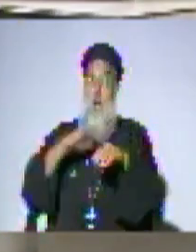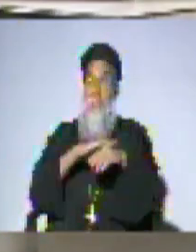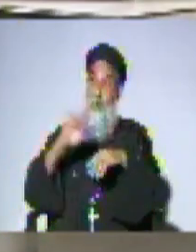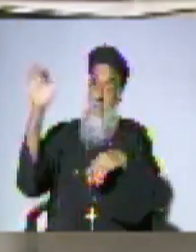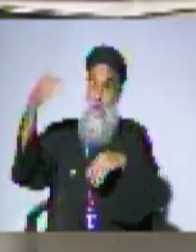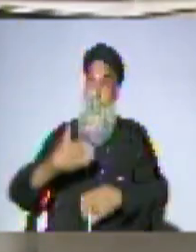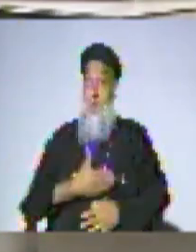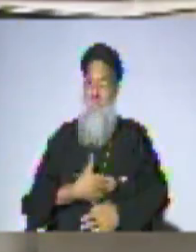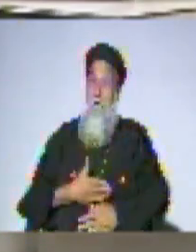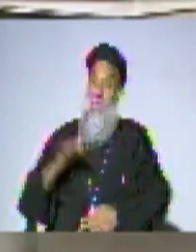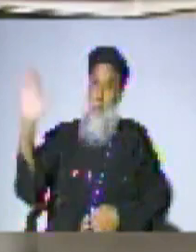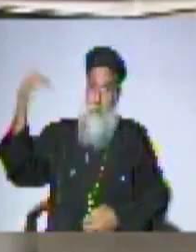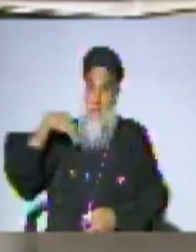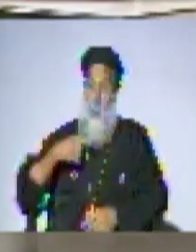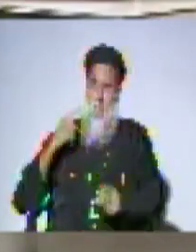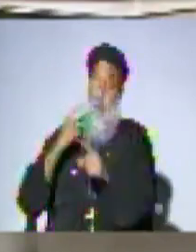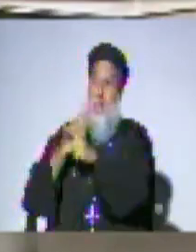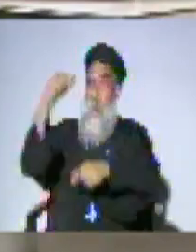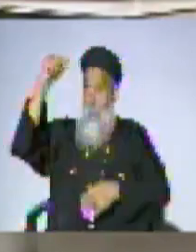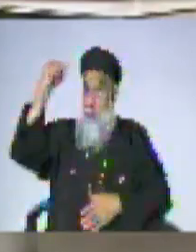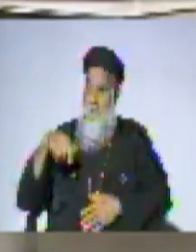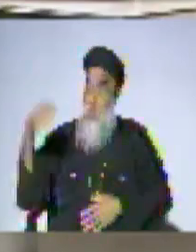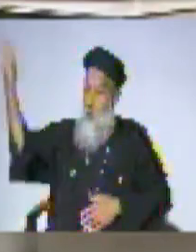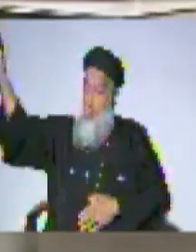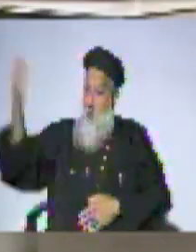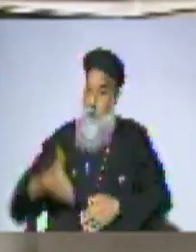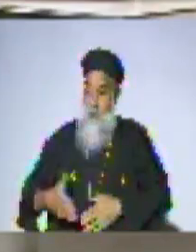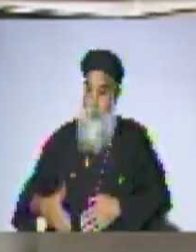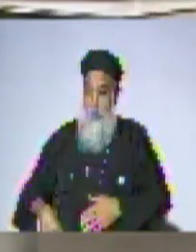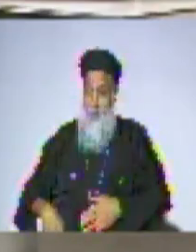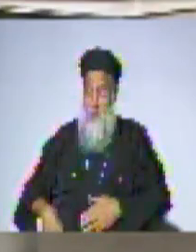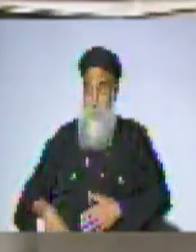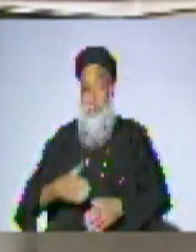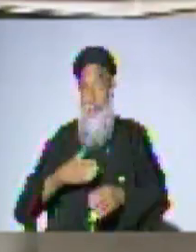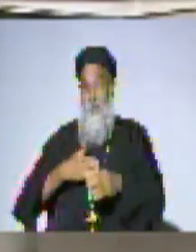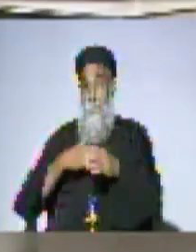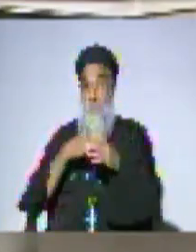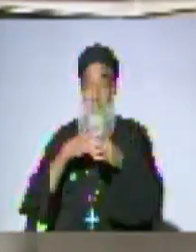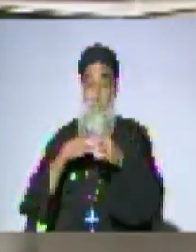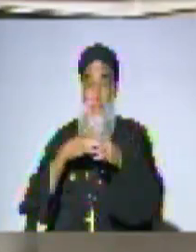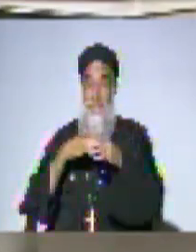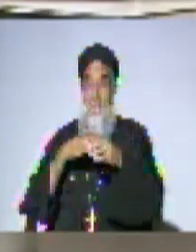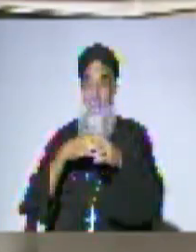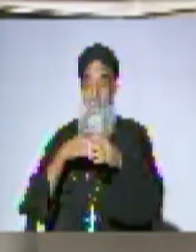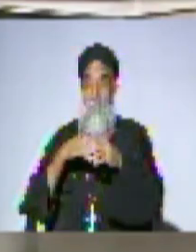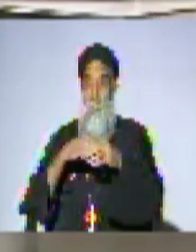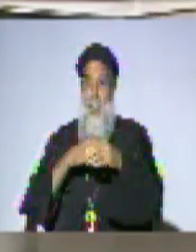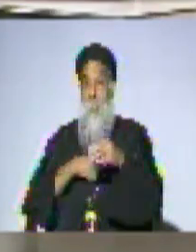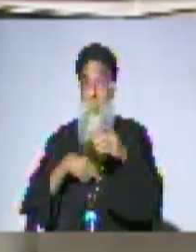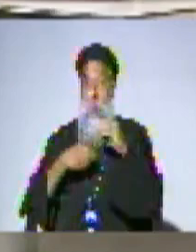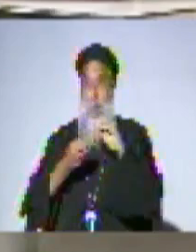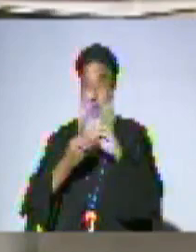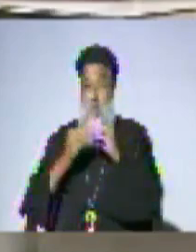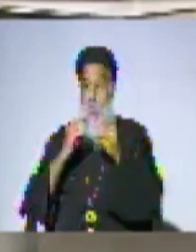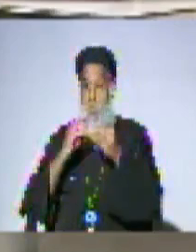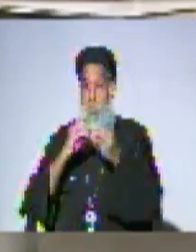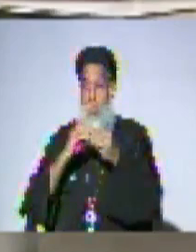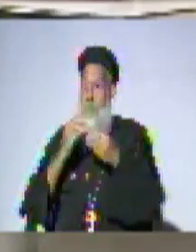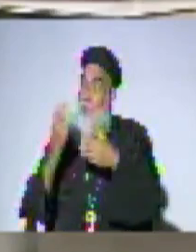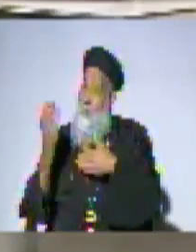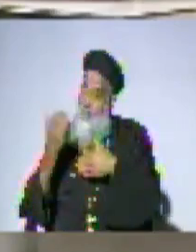بالمجاعة وطلبوا وقالوا يوسف في مصر، مصر فيها خير وكده، قبل ما